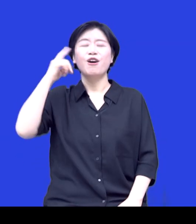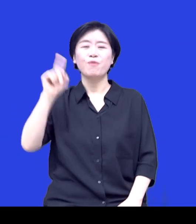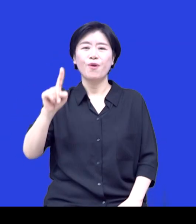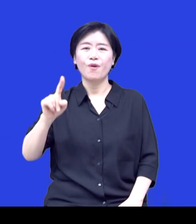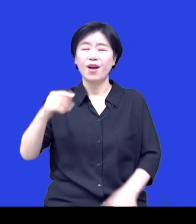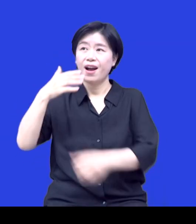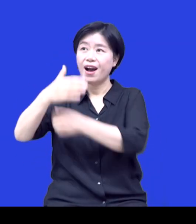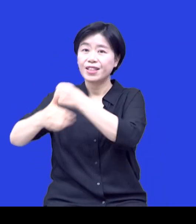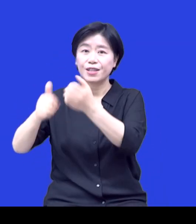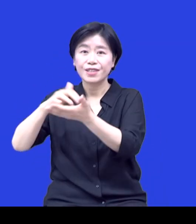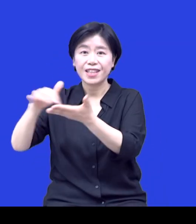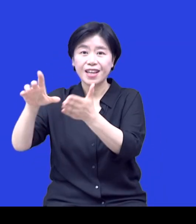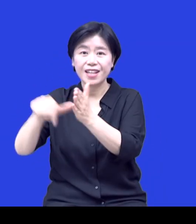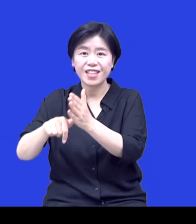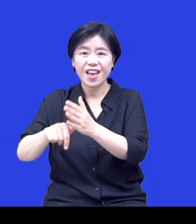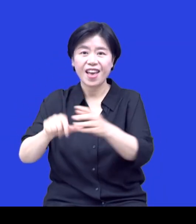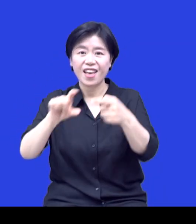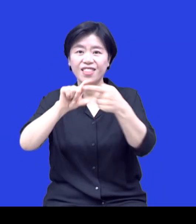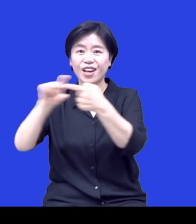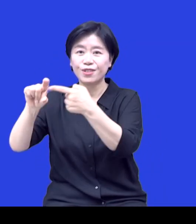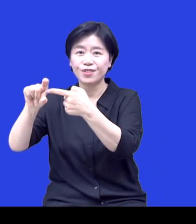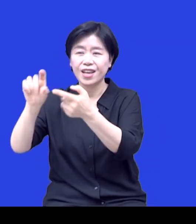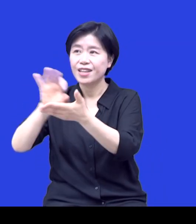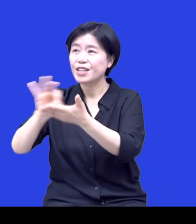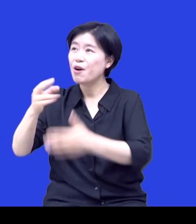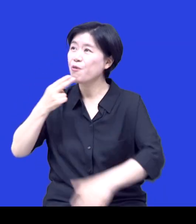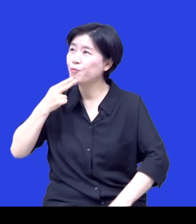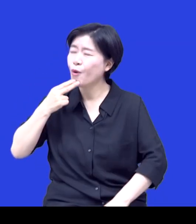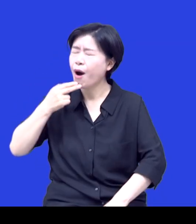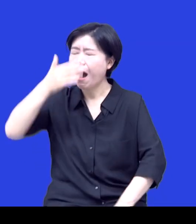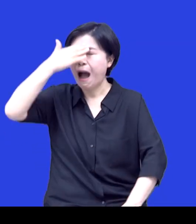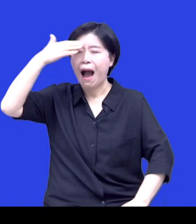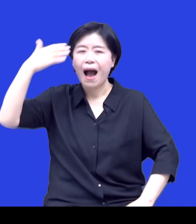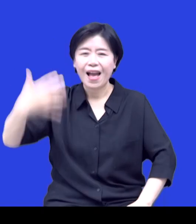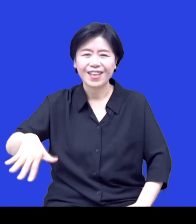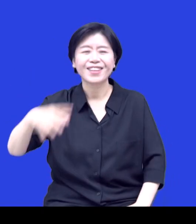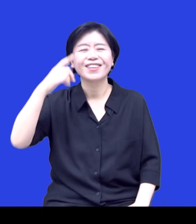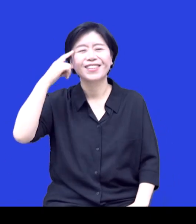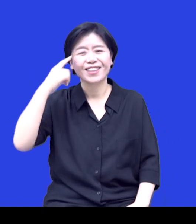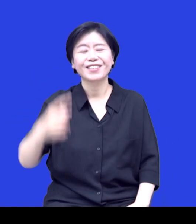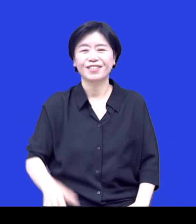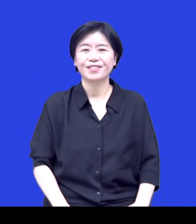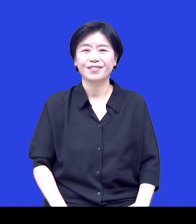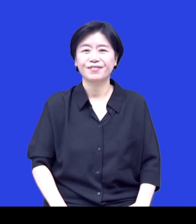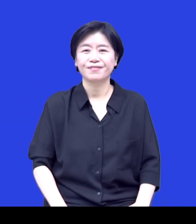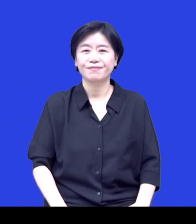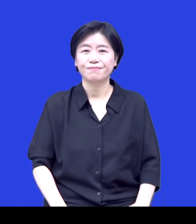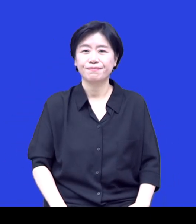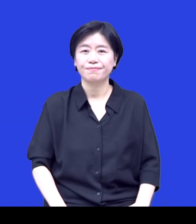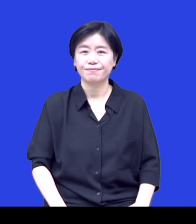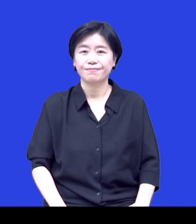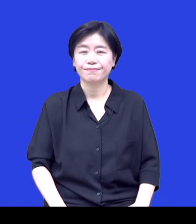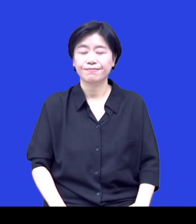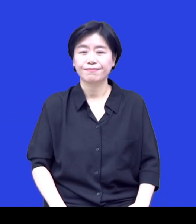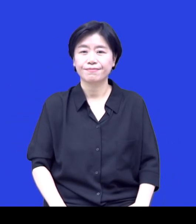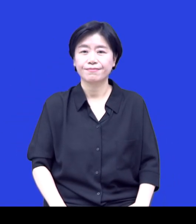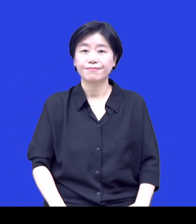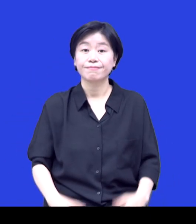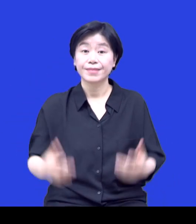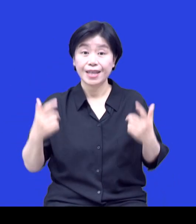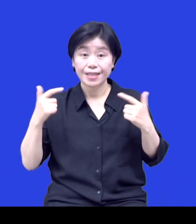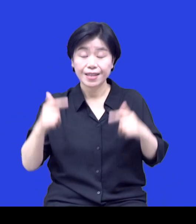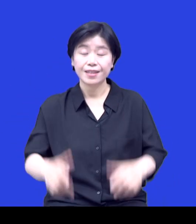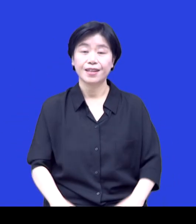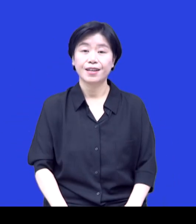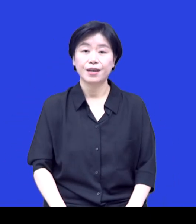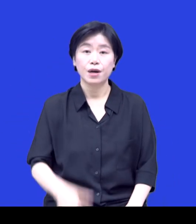진짜 정말 네. 오늘 그거 완전 가져가고 싶다. 그 말. 네. 예. 네. 저는 뭐 늘 목회자님, 목사님들 뵐 때마다